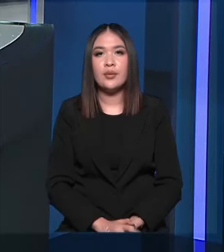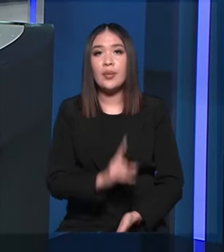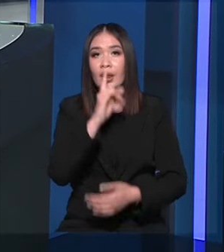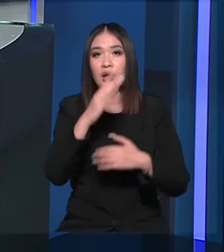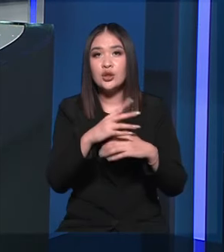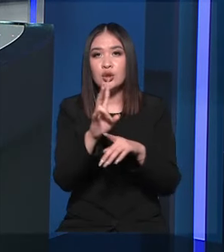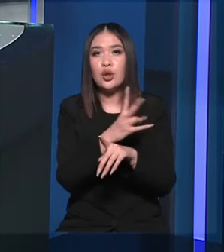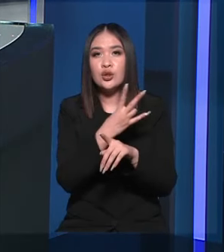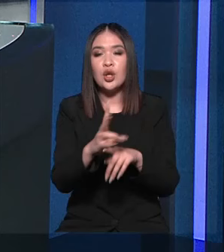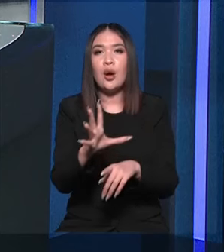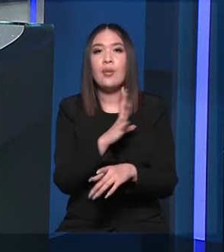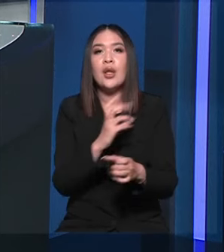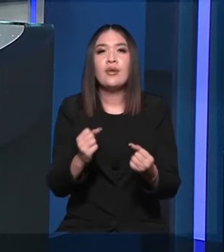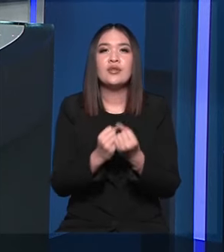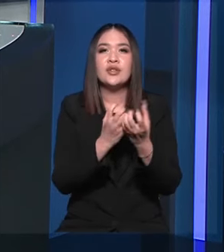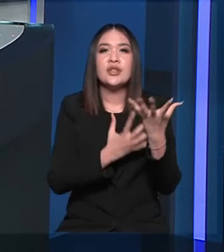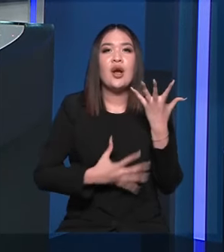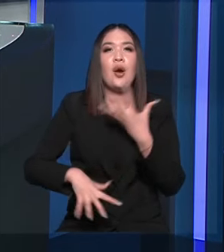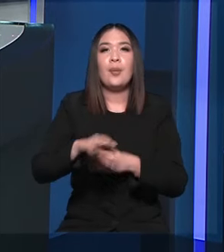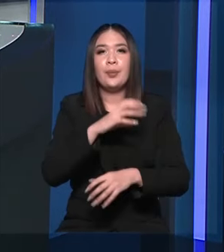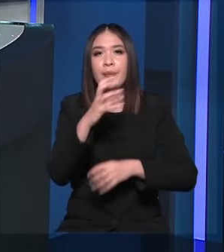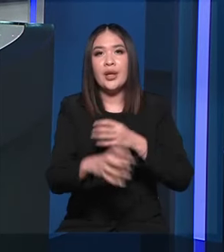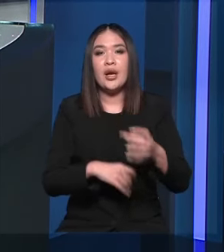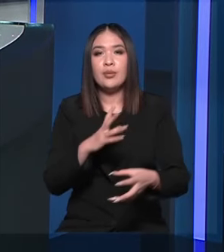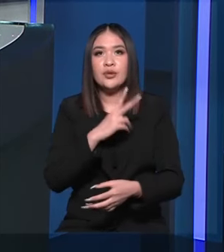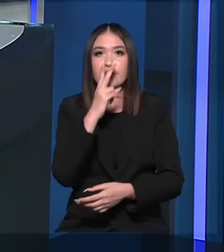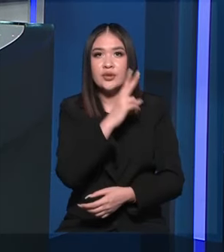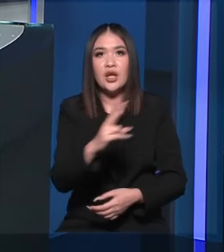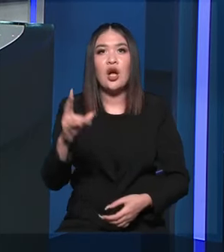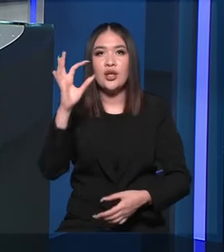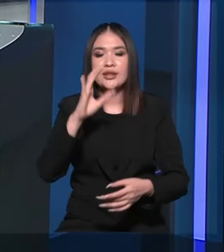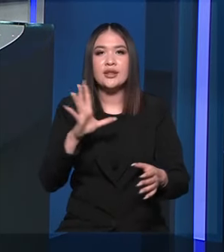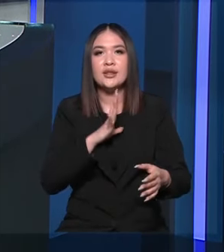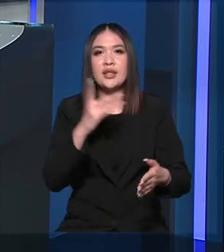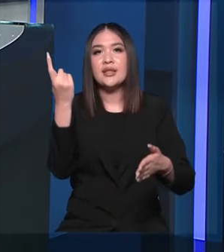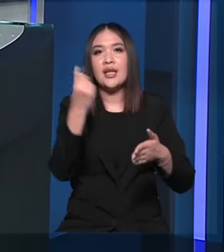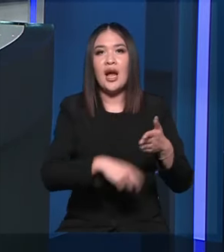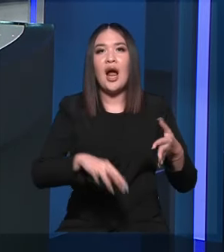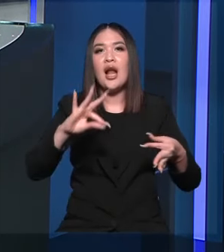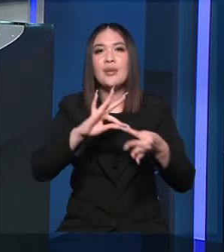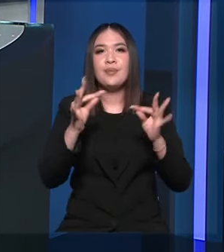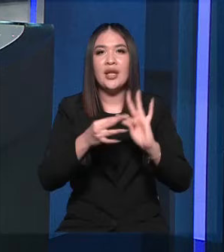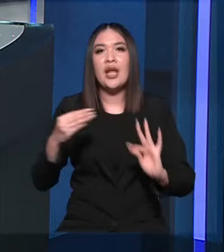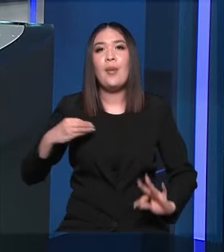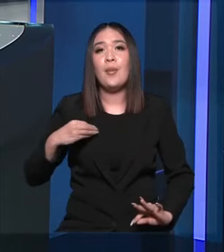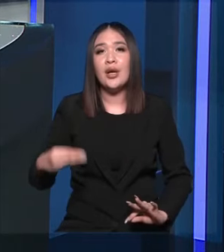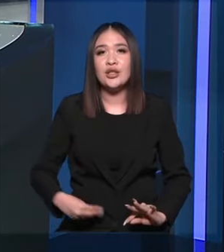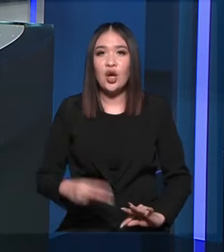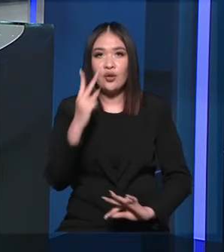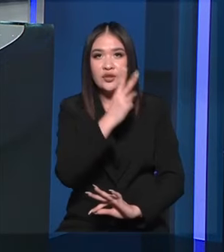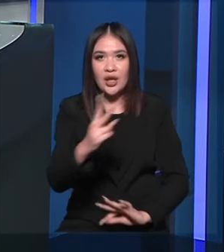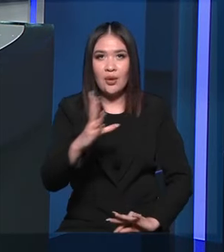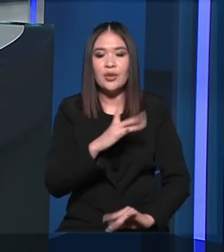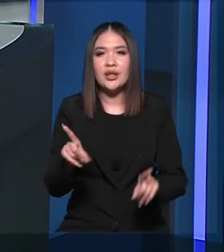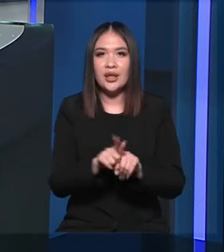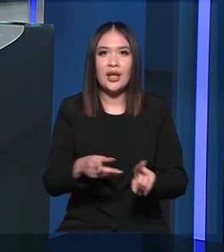Минувшей ночью болельщики со всего мира стали свидетелями закрытия Олимпиады в Париже. Грандиозное событие смогли увидеть и зрители